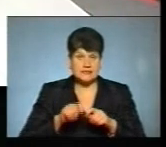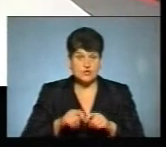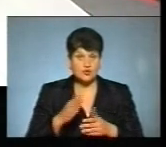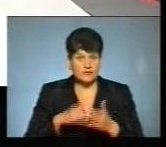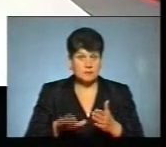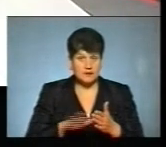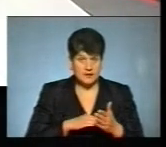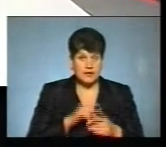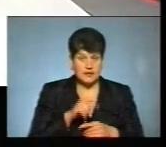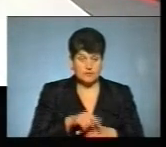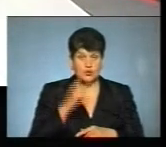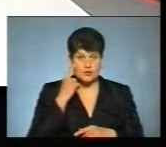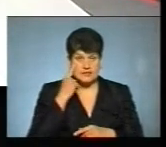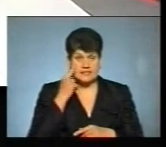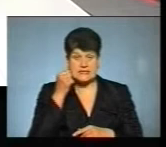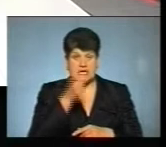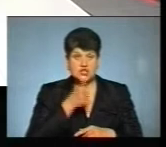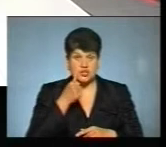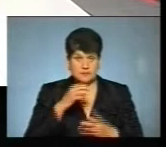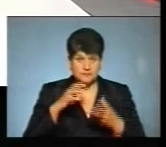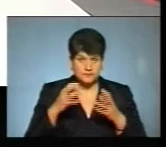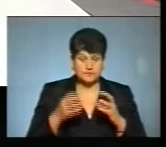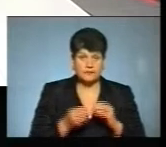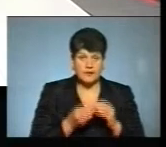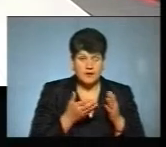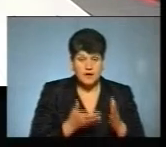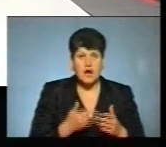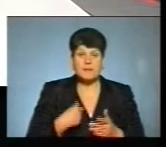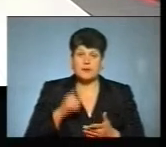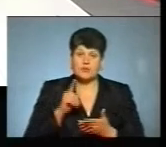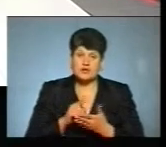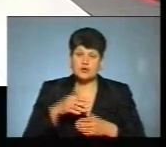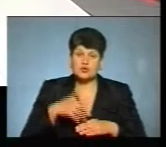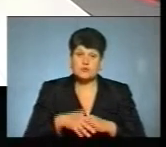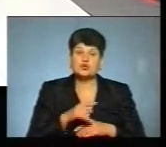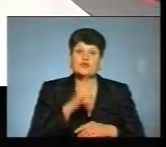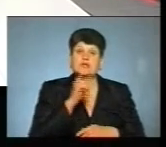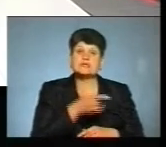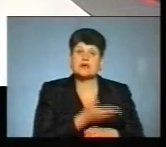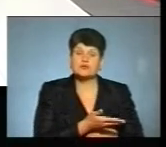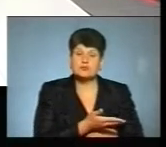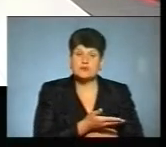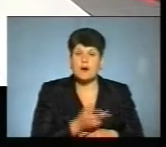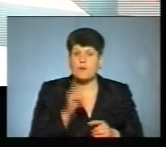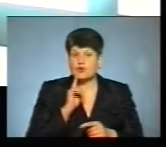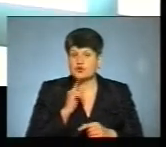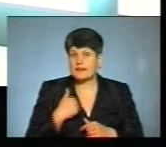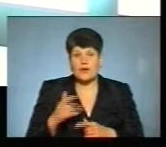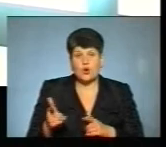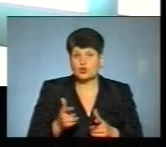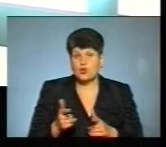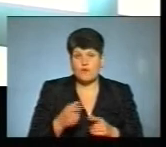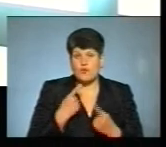їх оцінюватимуть за річними оцінками. Але все ж таки ми маємо розуміти, що вони знають. Поки що я не готова говорити, як